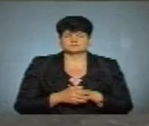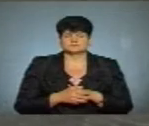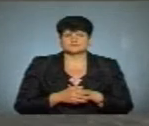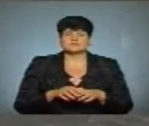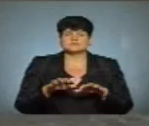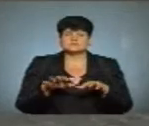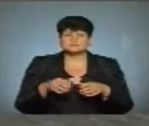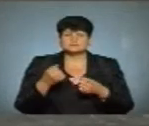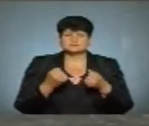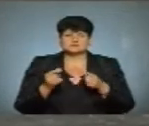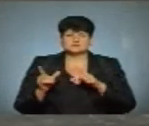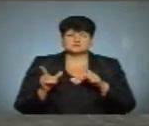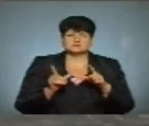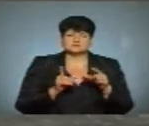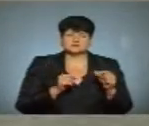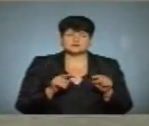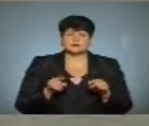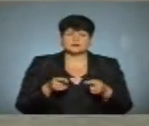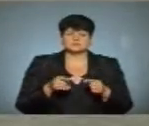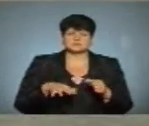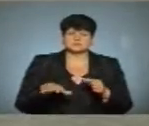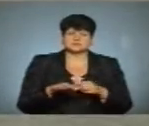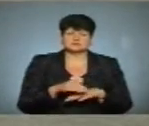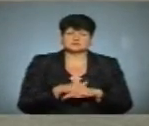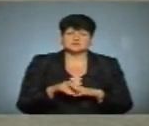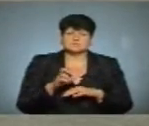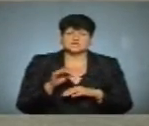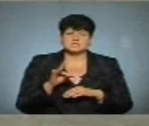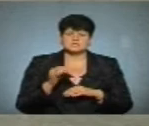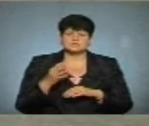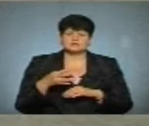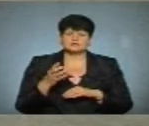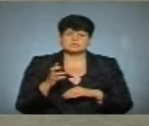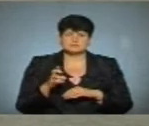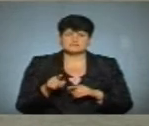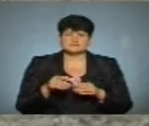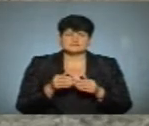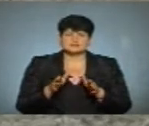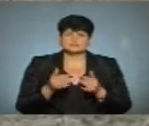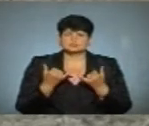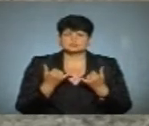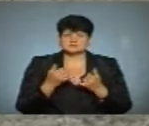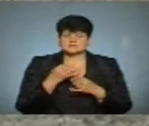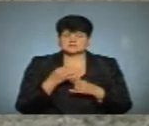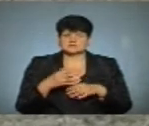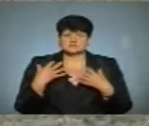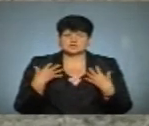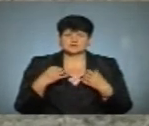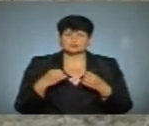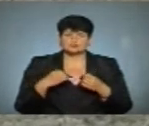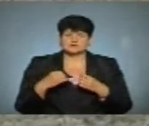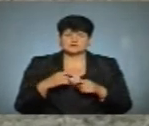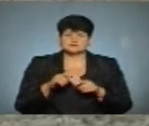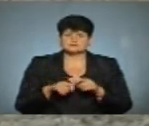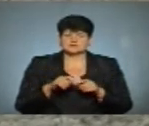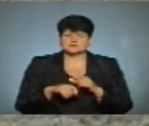Евакуйовані автомобілі везуть на арешт-майданчик, що на Бережанській, 44Б. Він відкрився сьогодні, каже начальник управління муніципальної